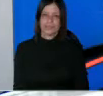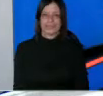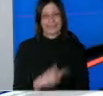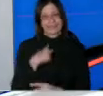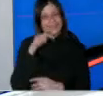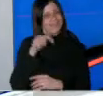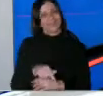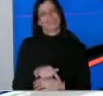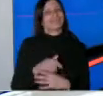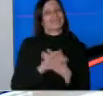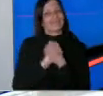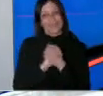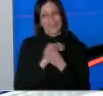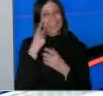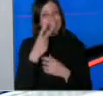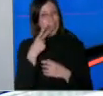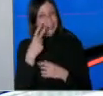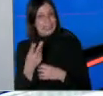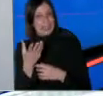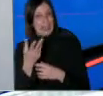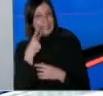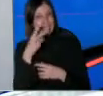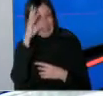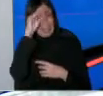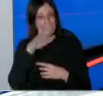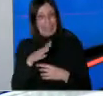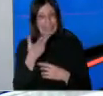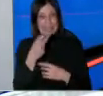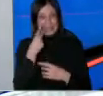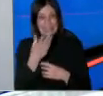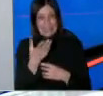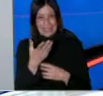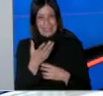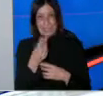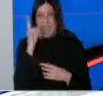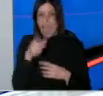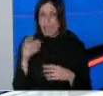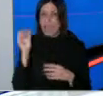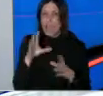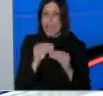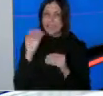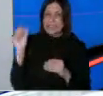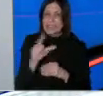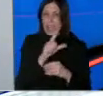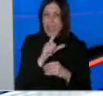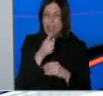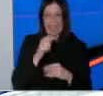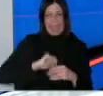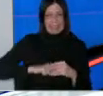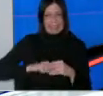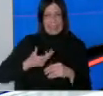הנה, אנחנו פה בחזרה. תסתכלו, תסתכלו, תסתכלו רגע על הילד הזה, תסתכלו עליו. מה איתו? למה היית חייב לבוא דווקא עם הסגול שלי? תראה להם,